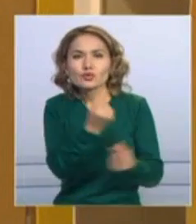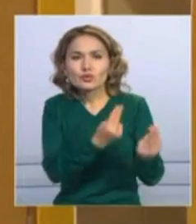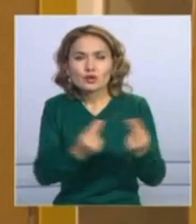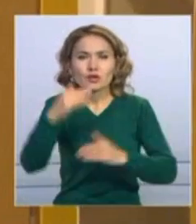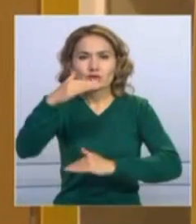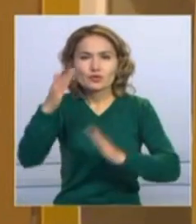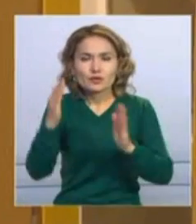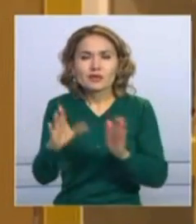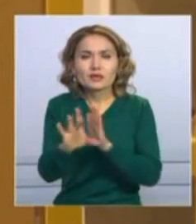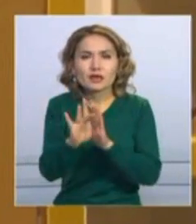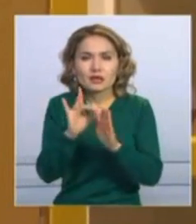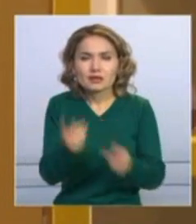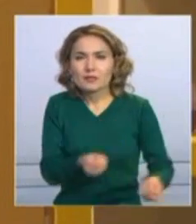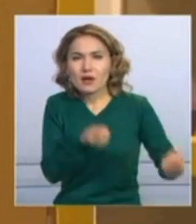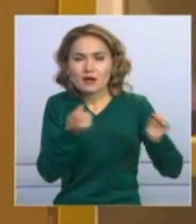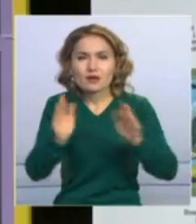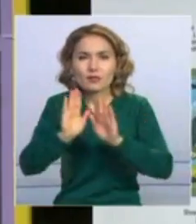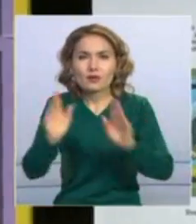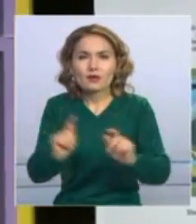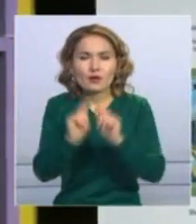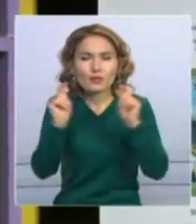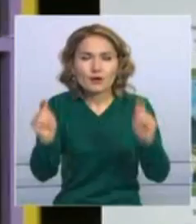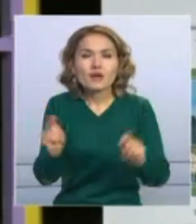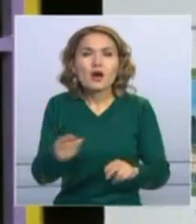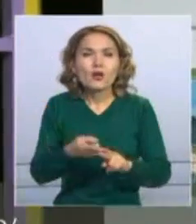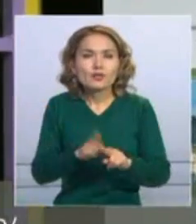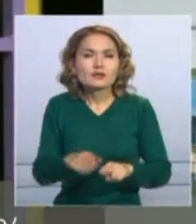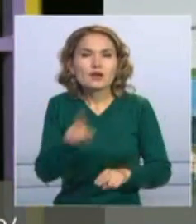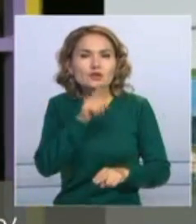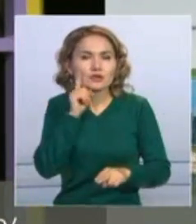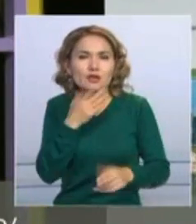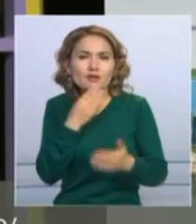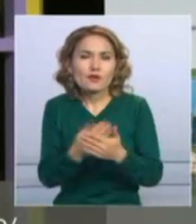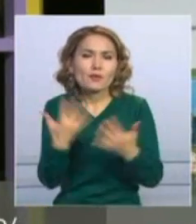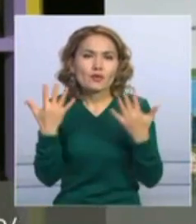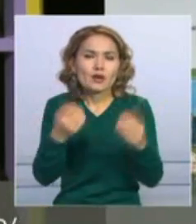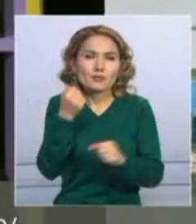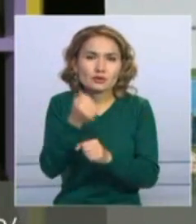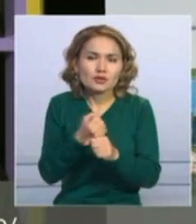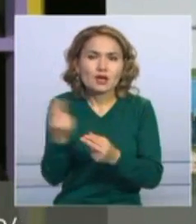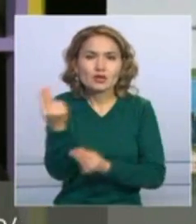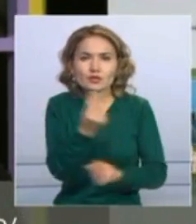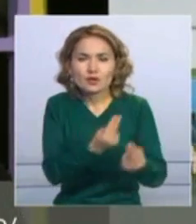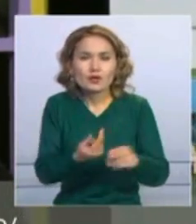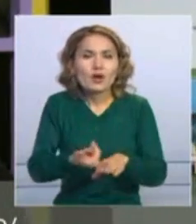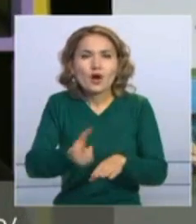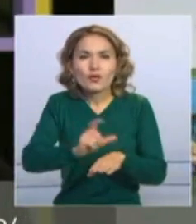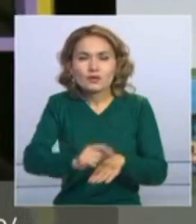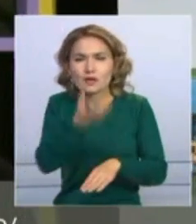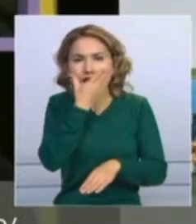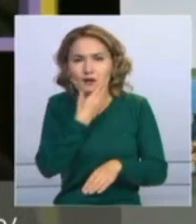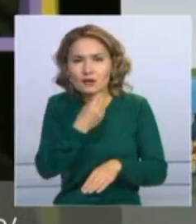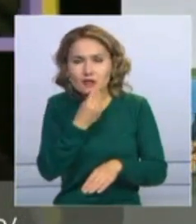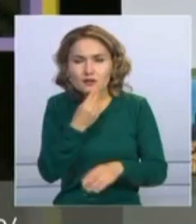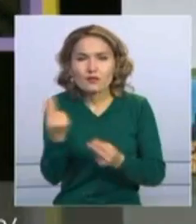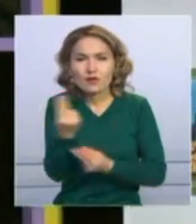Олар осы жерге әкелінді. Жалпы байқау балалардың әлемге деген көзқарасын тану үшін ұйымдастырылды. Көрмеде Өзбекстанның, Қырғызстанның